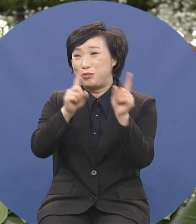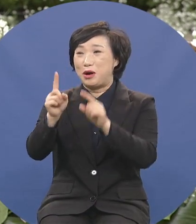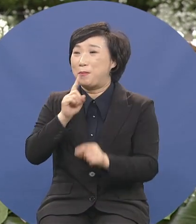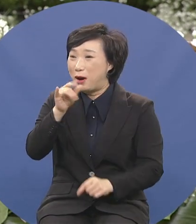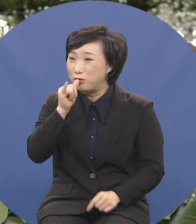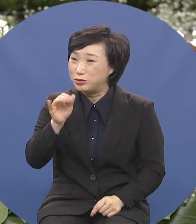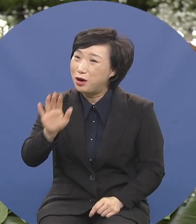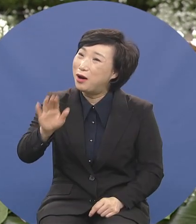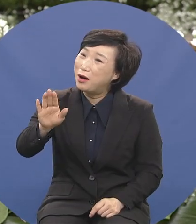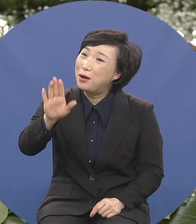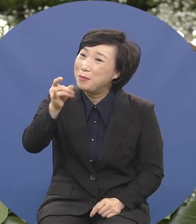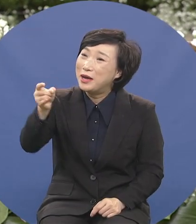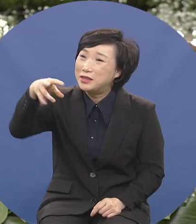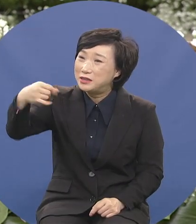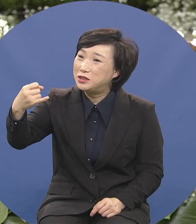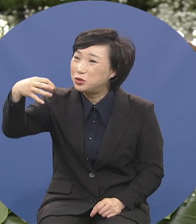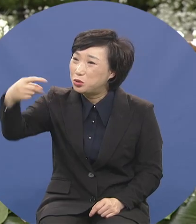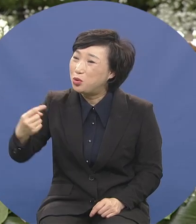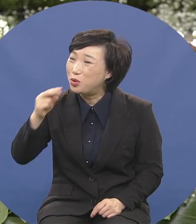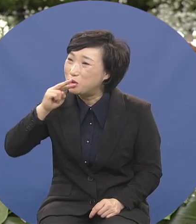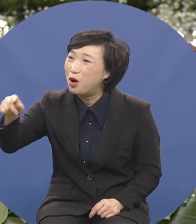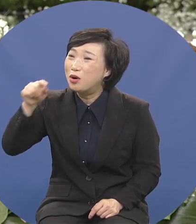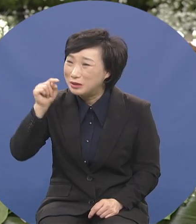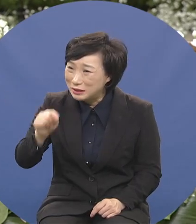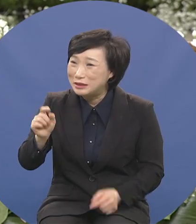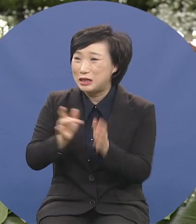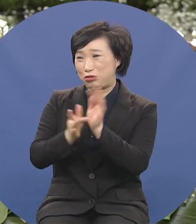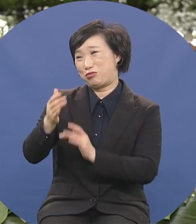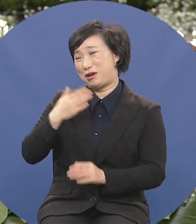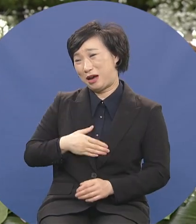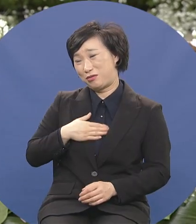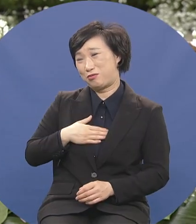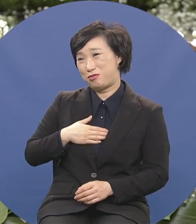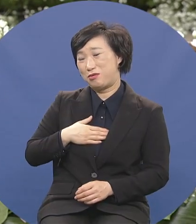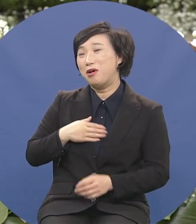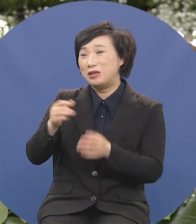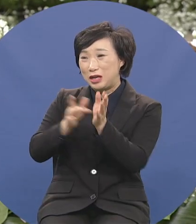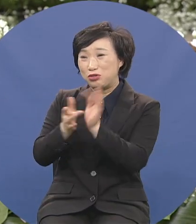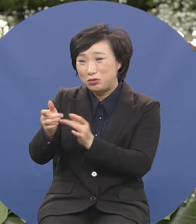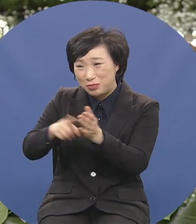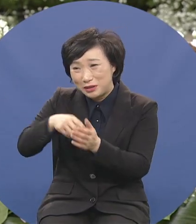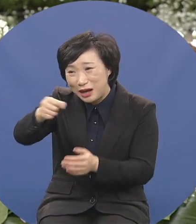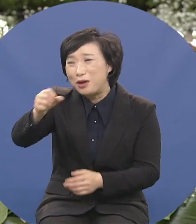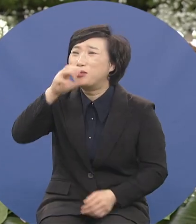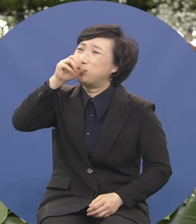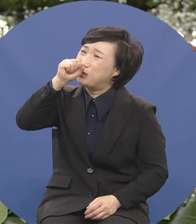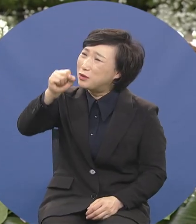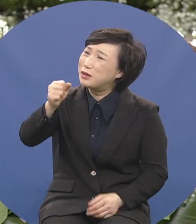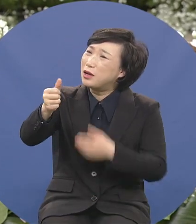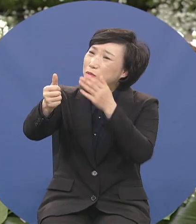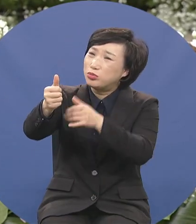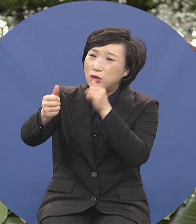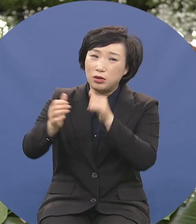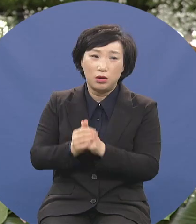그러지 당신도 이것 좀 알고 당신도 받아들이고 믿으면 얼마나 좋겠느냐고 말할 때,